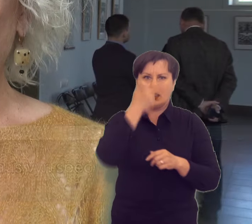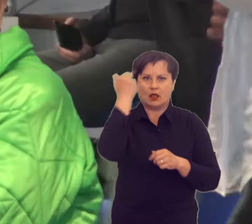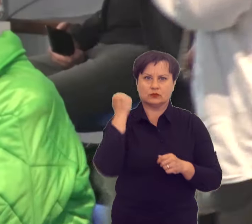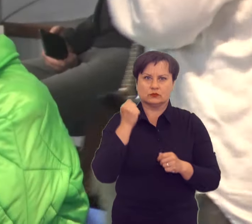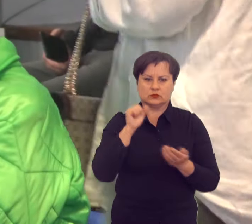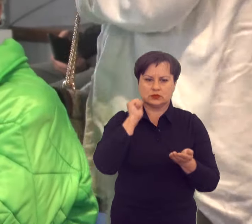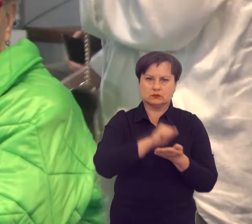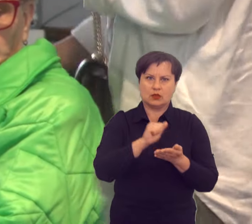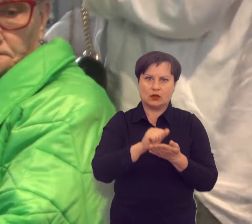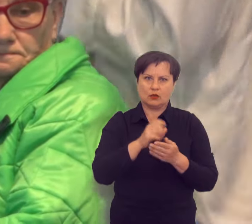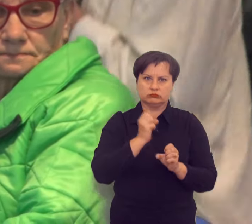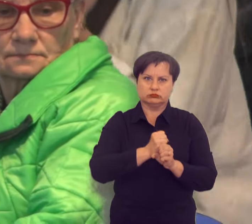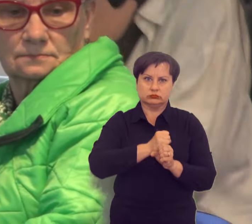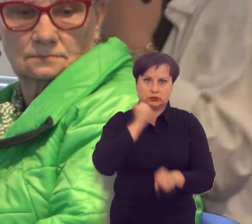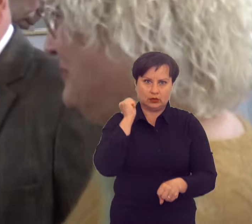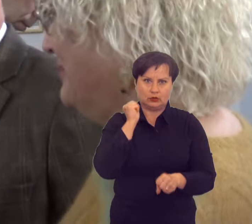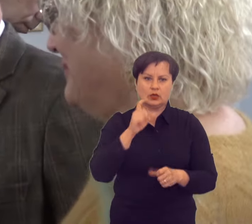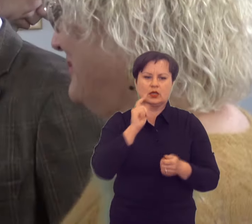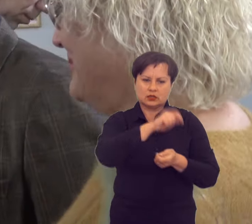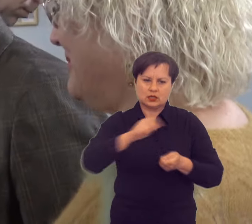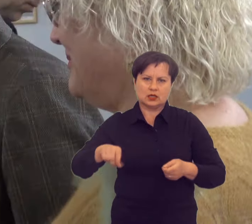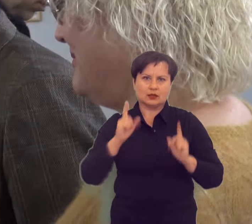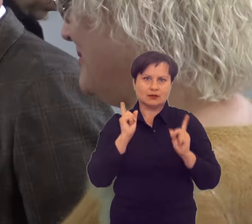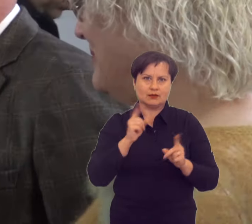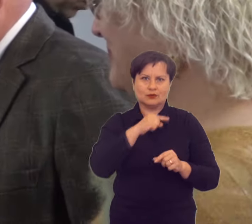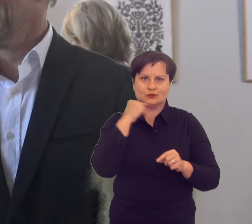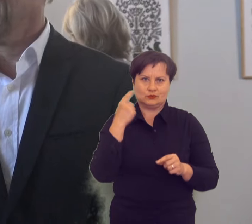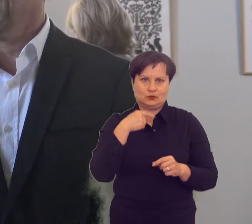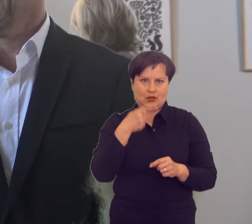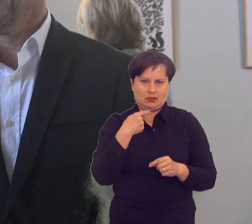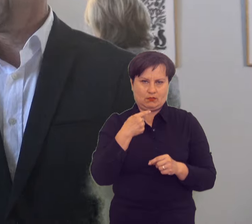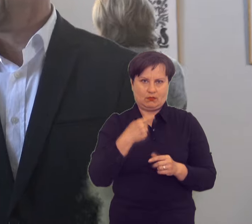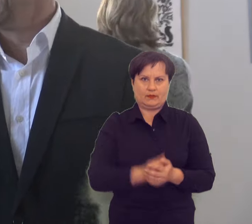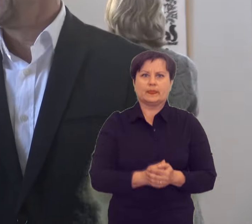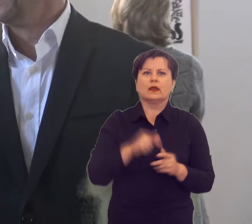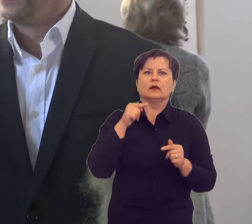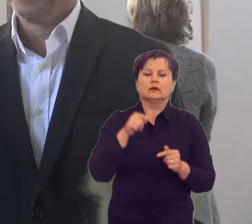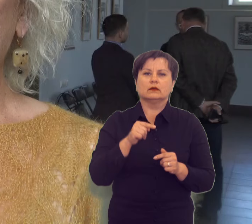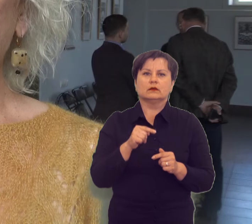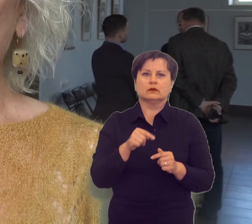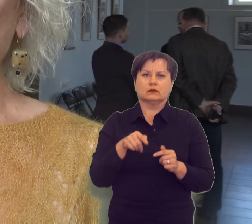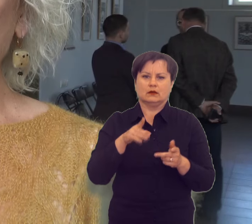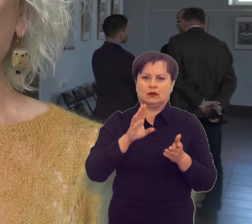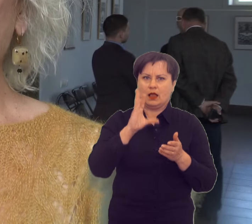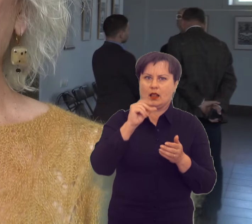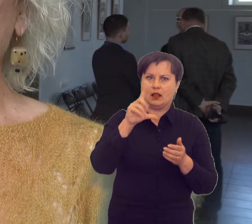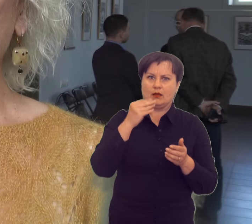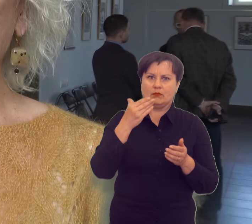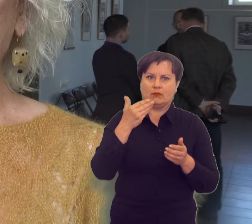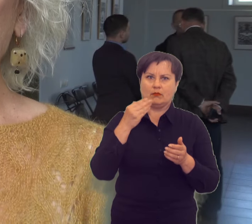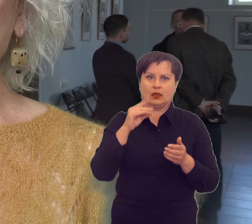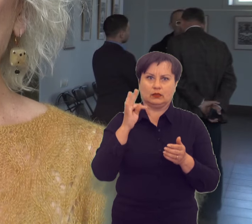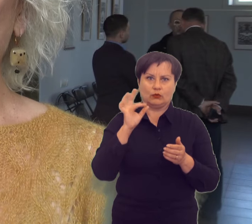spaudą ir rašyti rusiškomis rašmenimis, tai vadinamąją graždanką. Ir ne tik tai elementoriai, bet